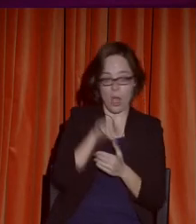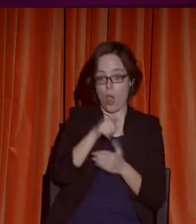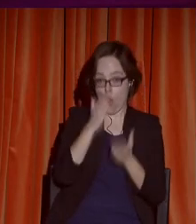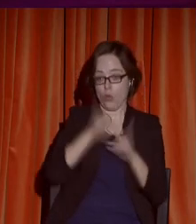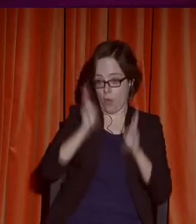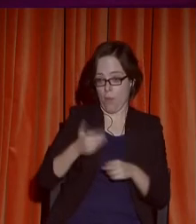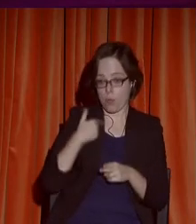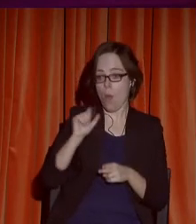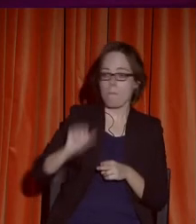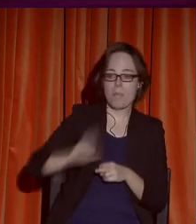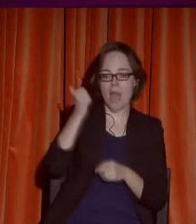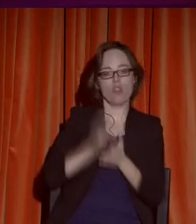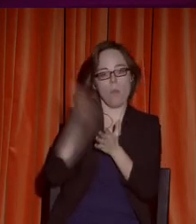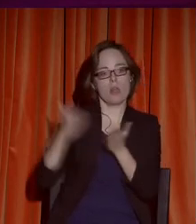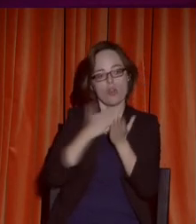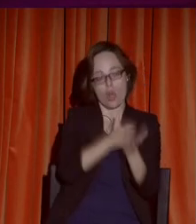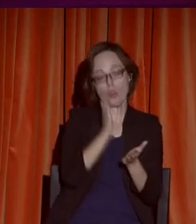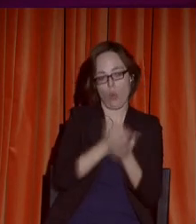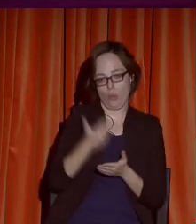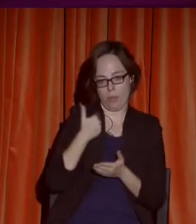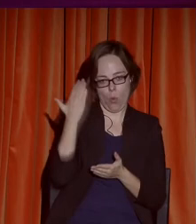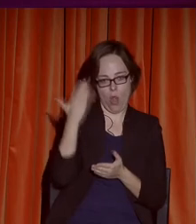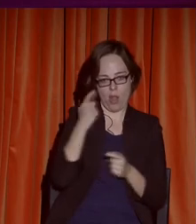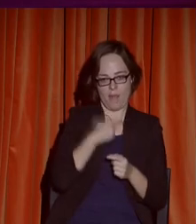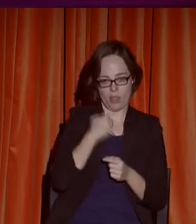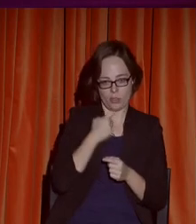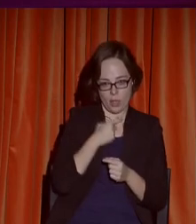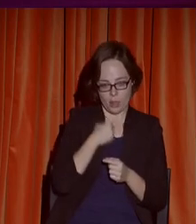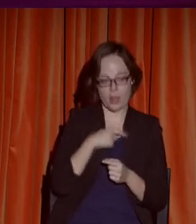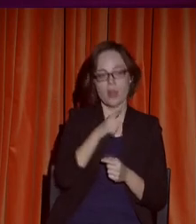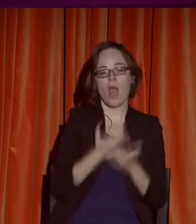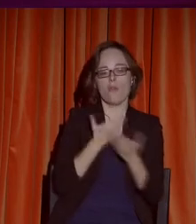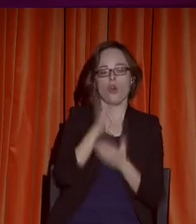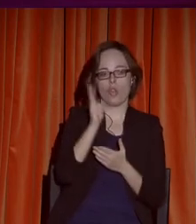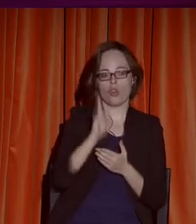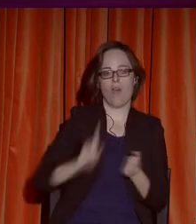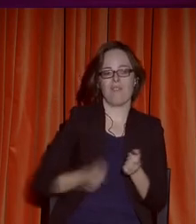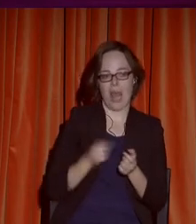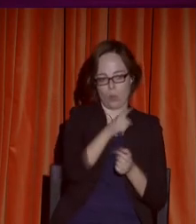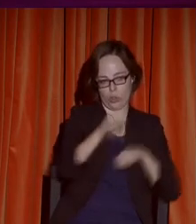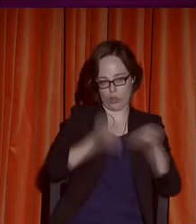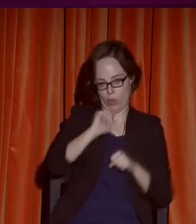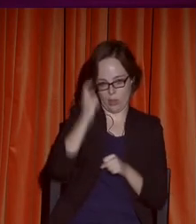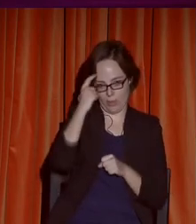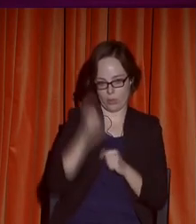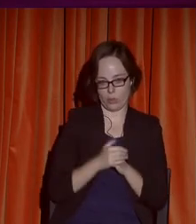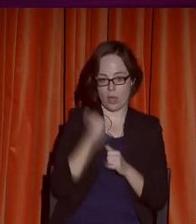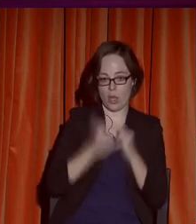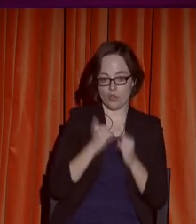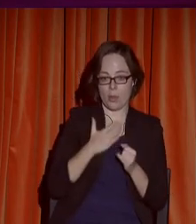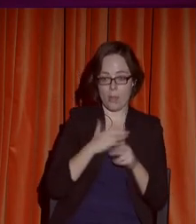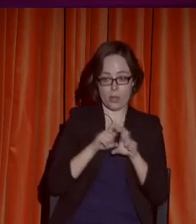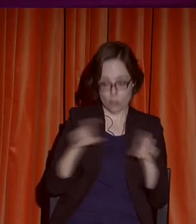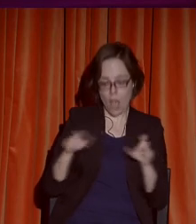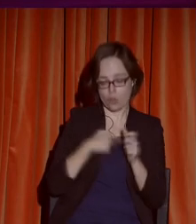doradczą w kwietniu tego roku na wniosek francuskiego Sądu Konstytucyjnego. Jeśli będę miał okazję, to potem postaram się powiedzieć jeszcze